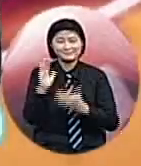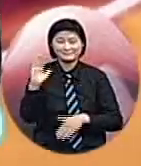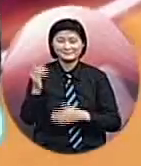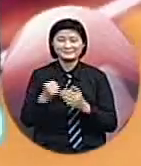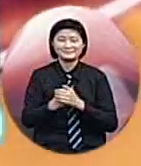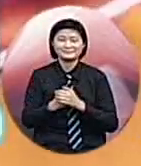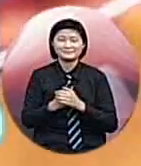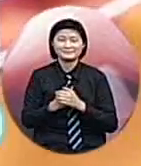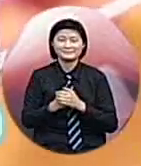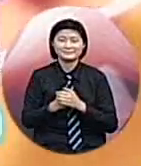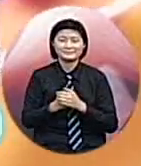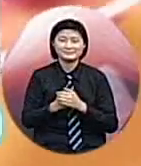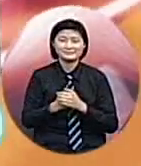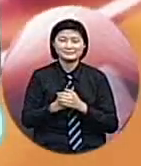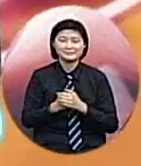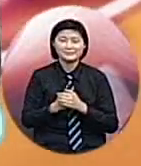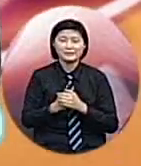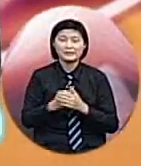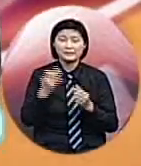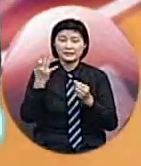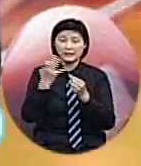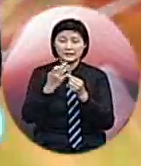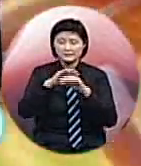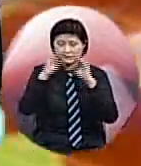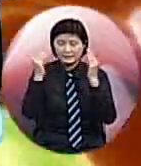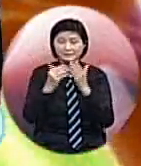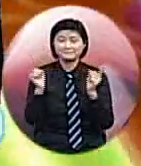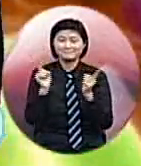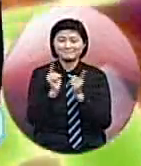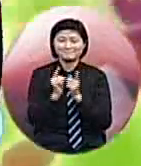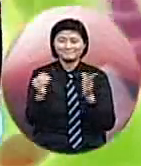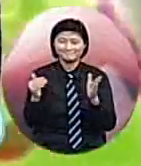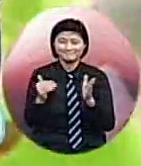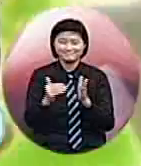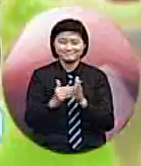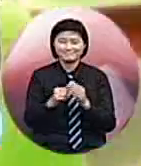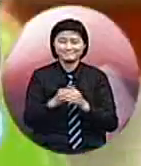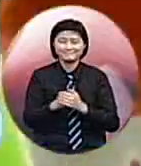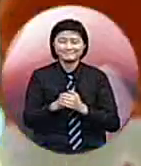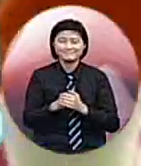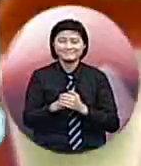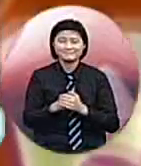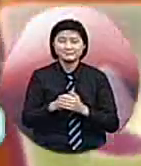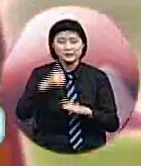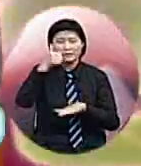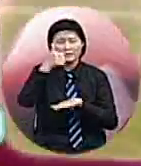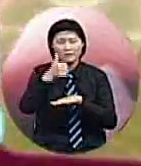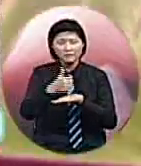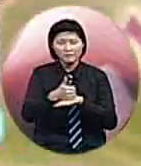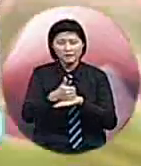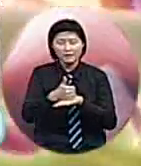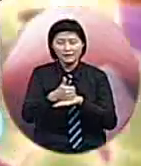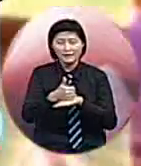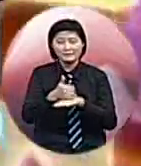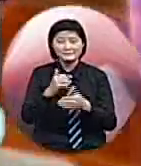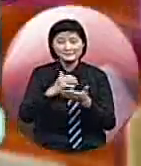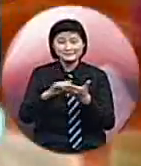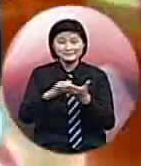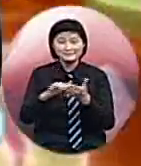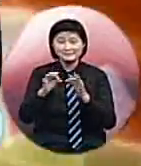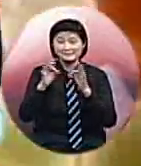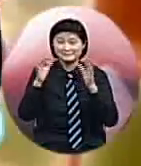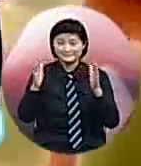자 이제 14부까지 다 만나봤고요. 예. 네. 아 이제 결과가 죽게 되는